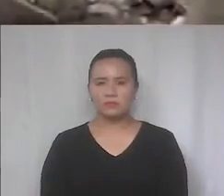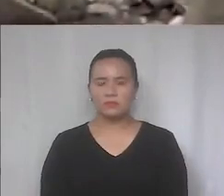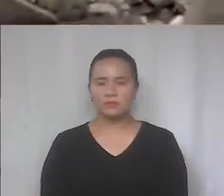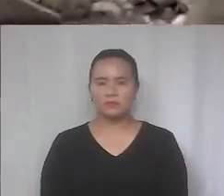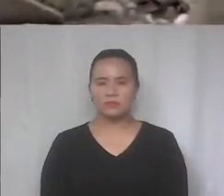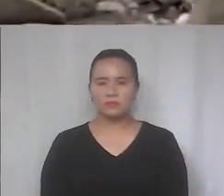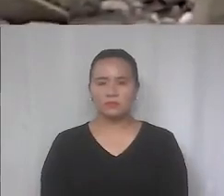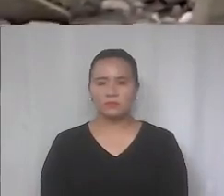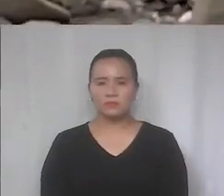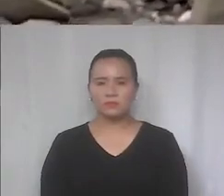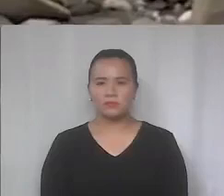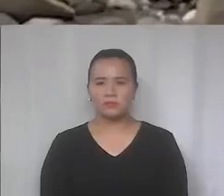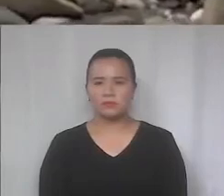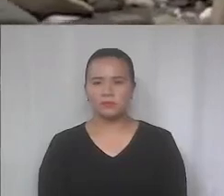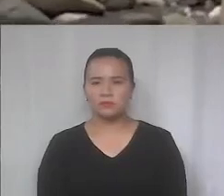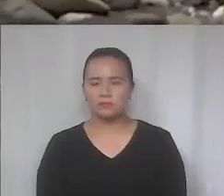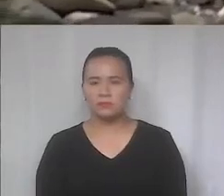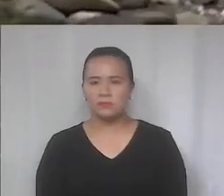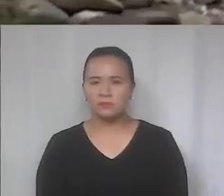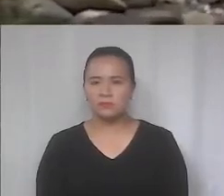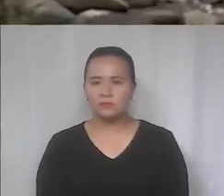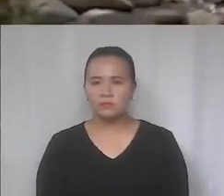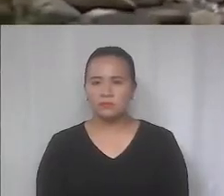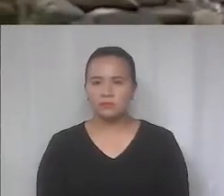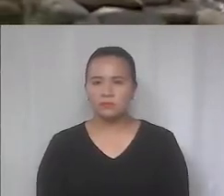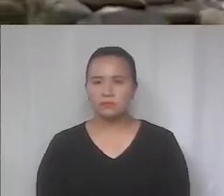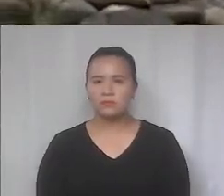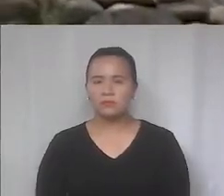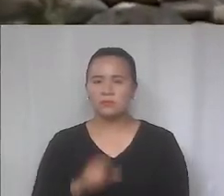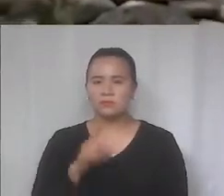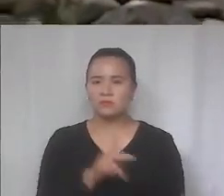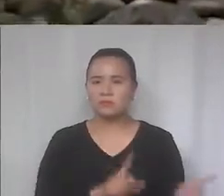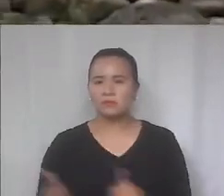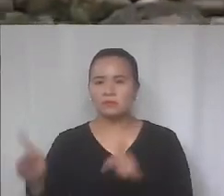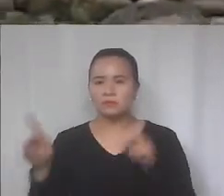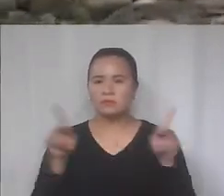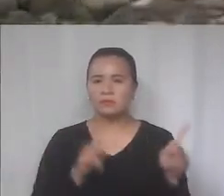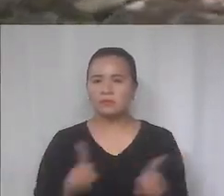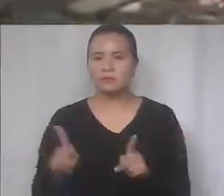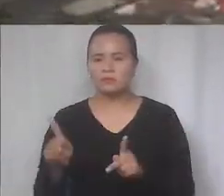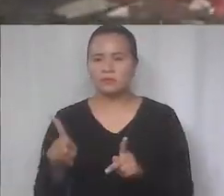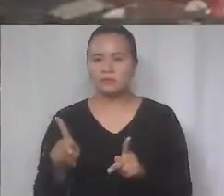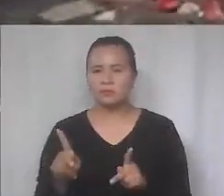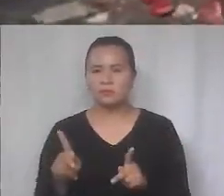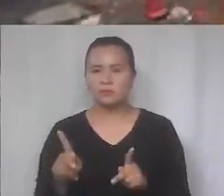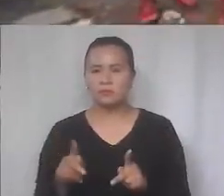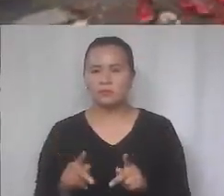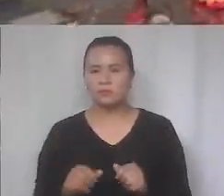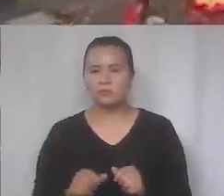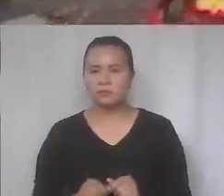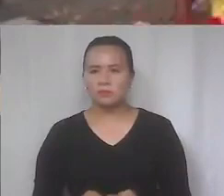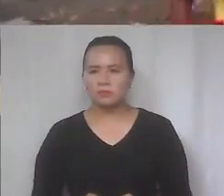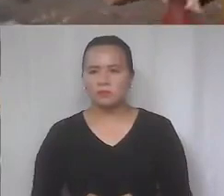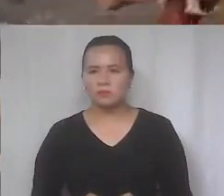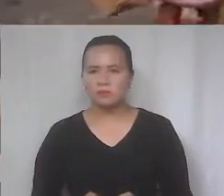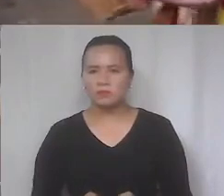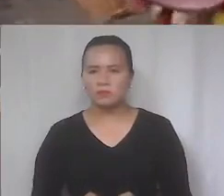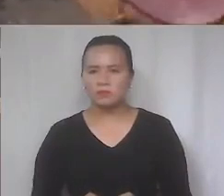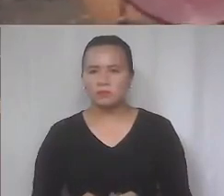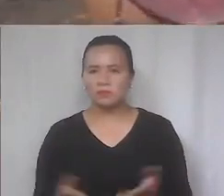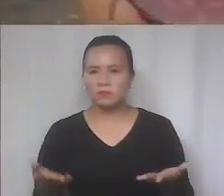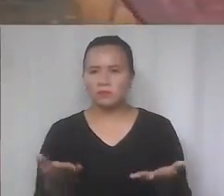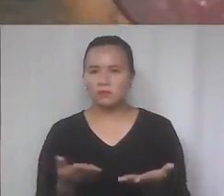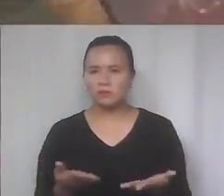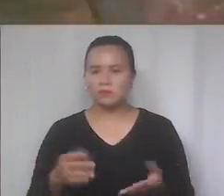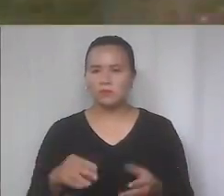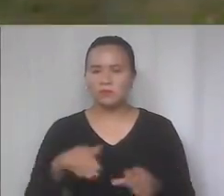paminog kasuma naman migtukul to langit woy migtumpi to tanok kasublan maroson no konog kailingan kamig balin tutuan